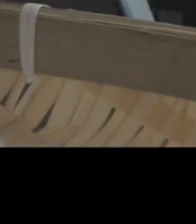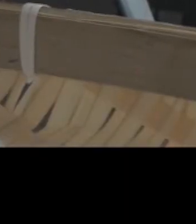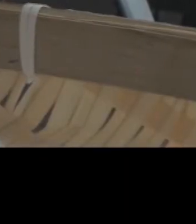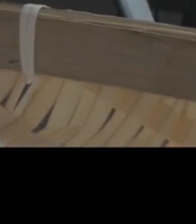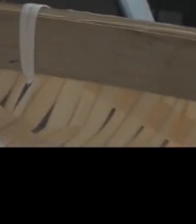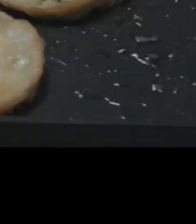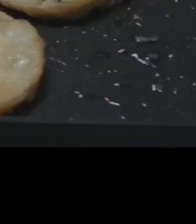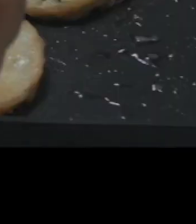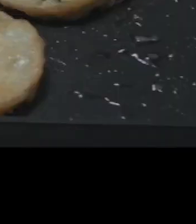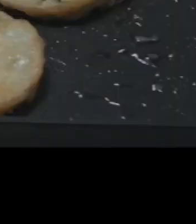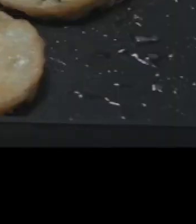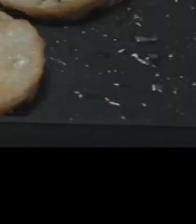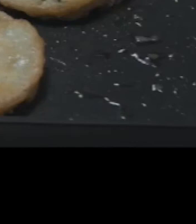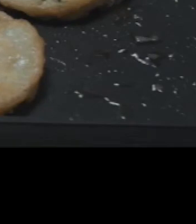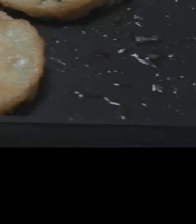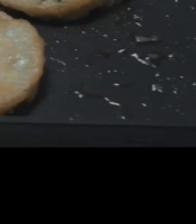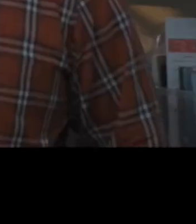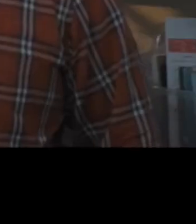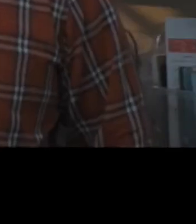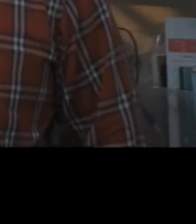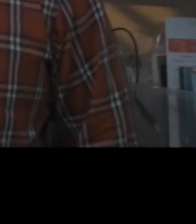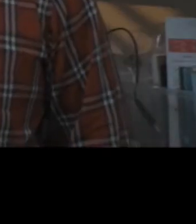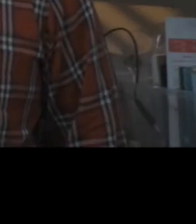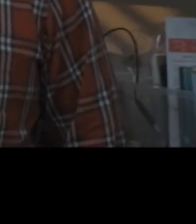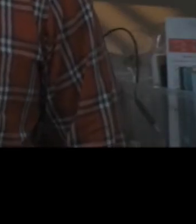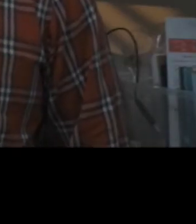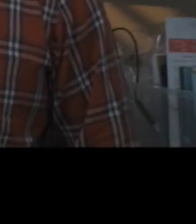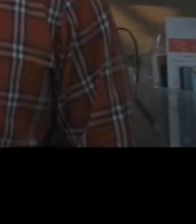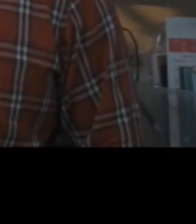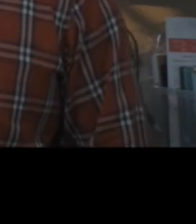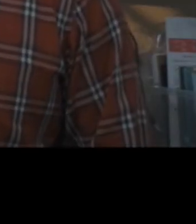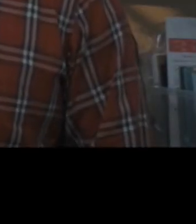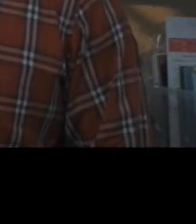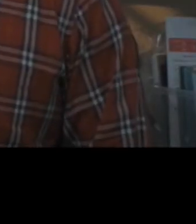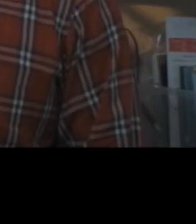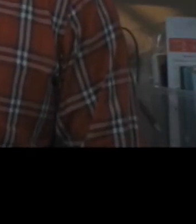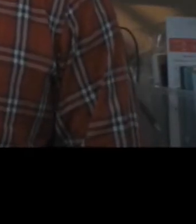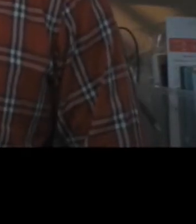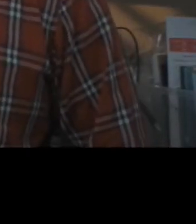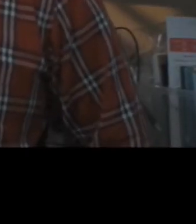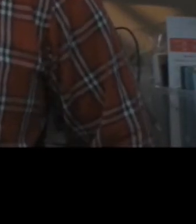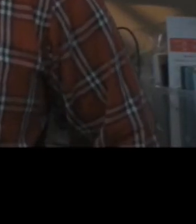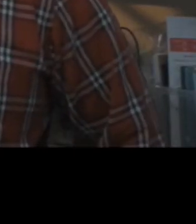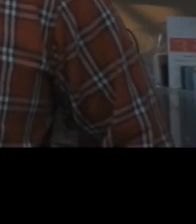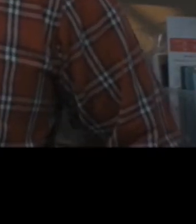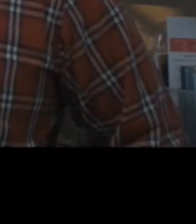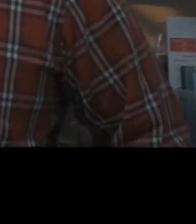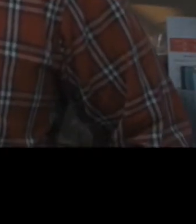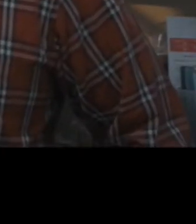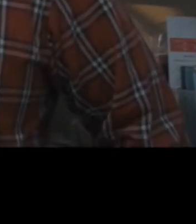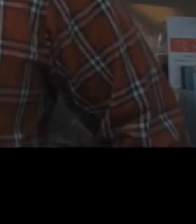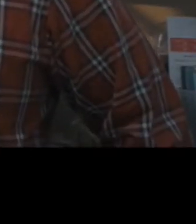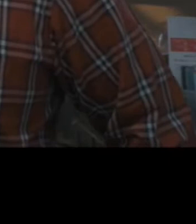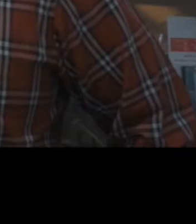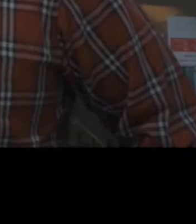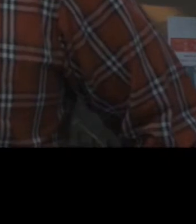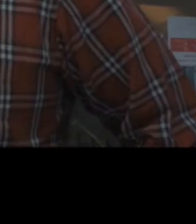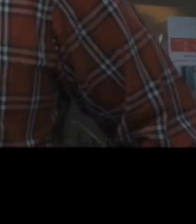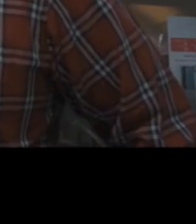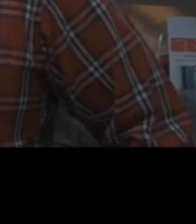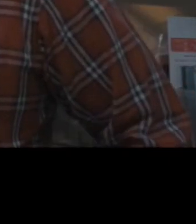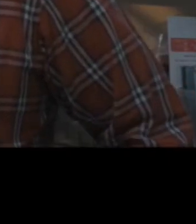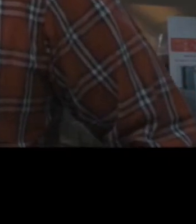모두 엉망이 되어 있다. 아 뜨거. 말 돌리지 말고 저는 왜 붙였어? 아빠 때문에 지금 다들 불편하잖아. 야